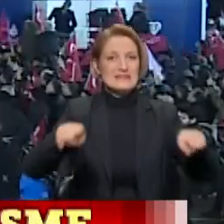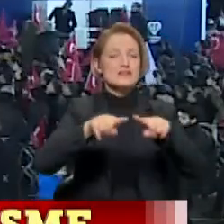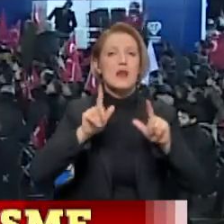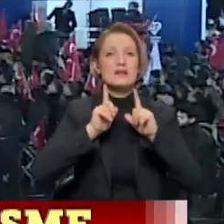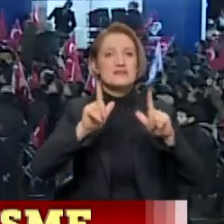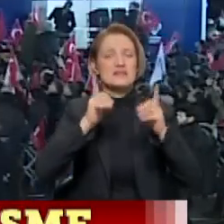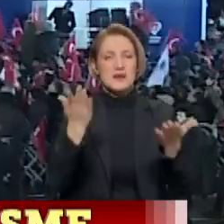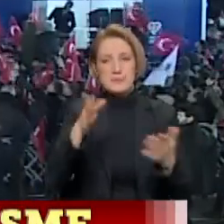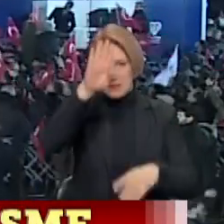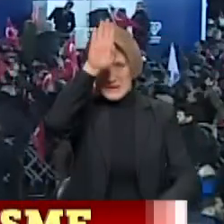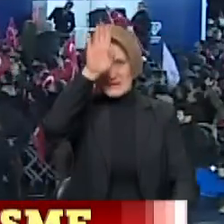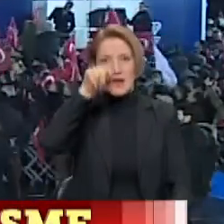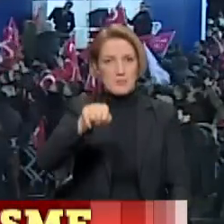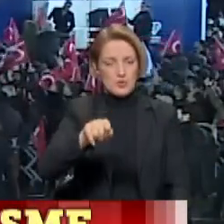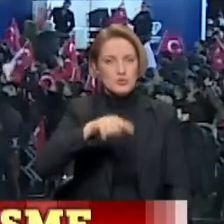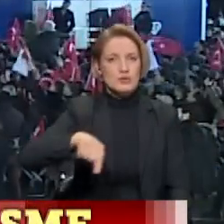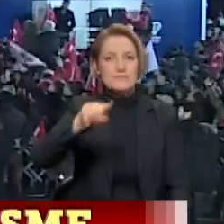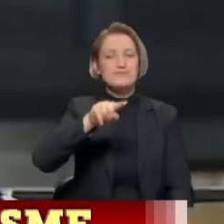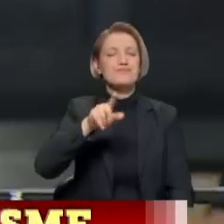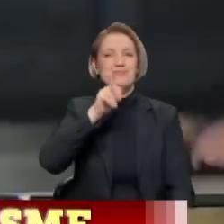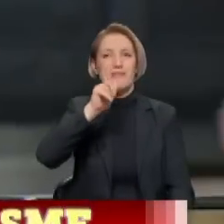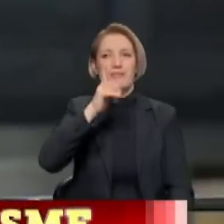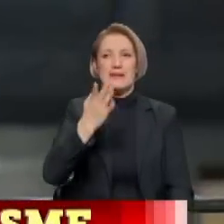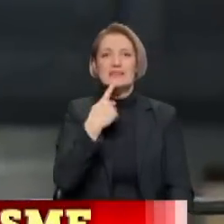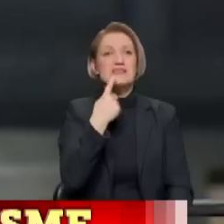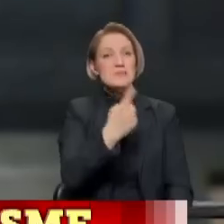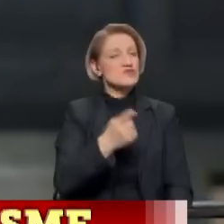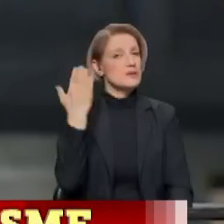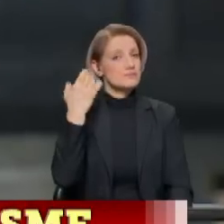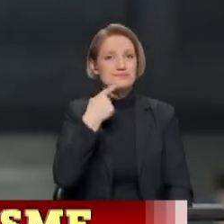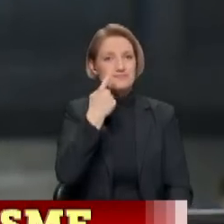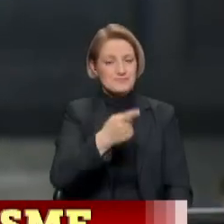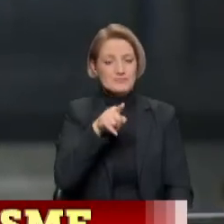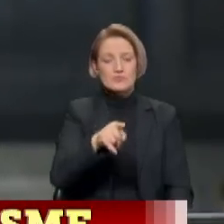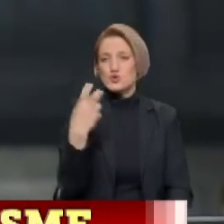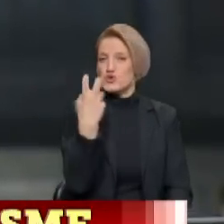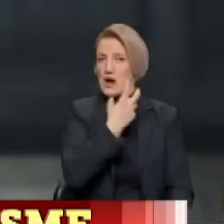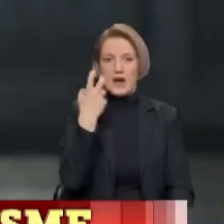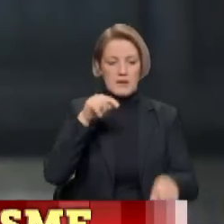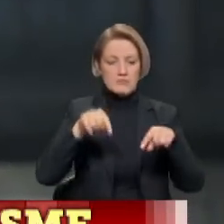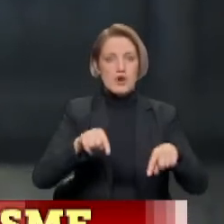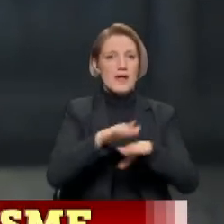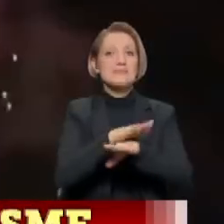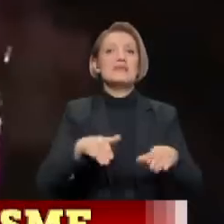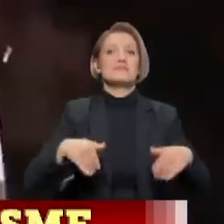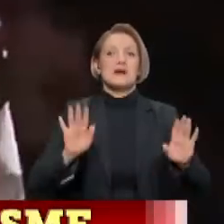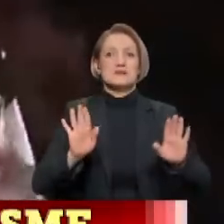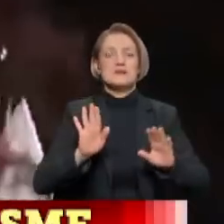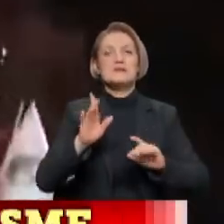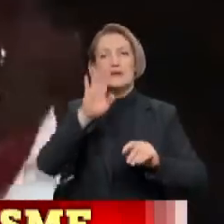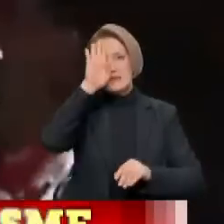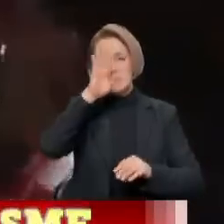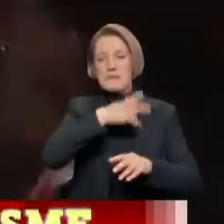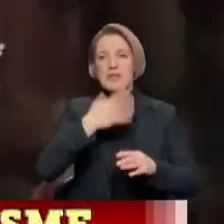seslenip, İstanbulluya seslenip demişti ki bu şarkı burada bitmez.